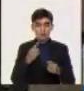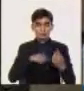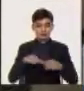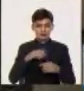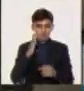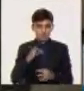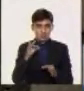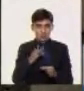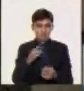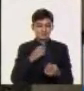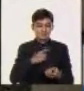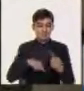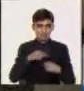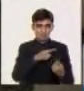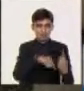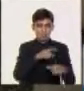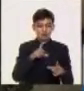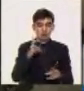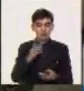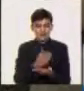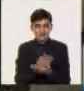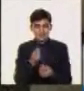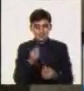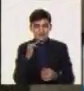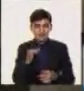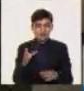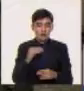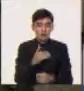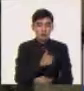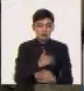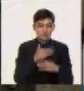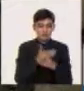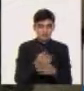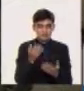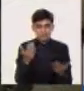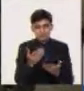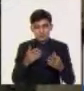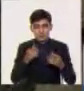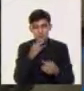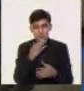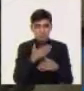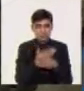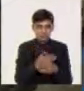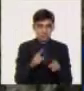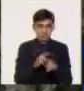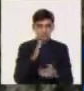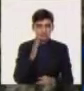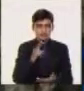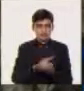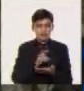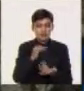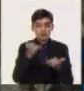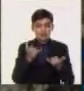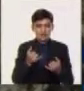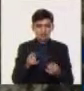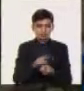обратимся к нашим предпринимателям, кто вот неравнодушен, какая-нибудь помощь все равно будет оказываться. Сейчас,